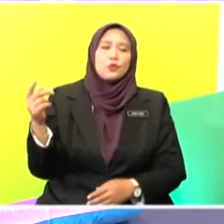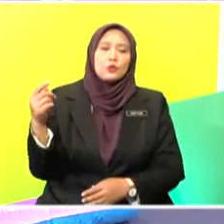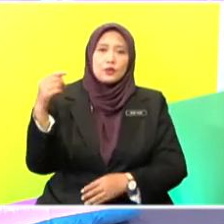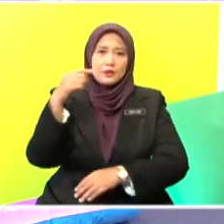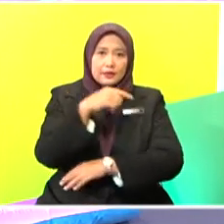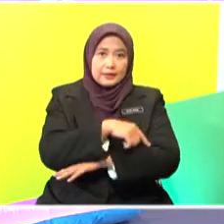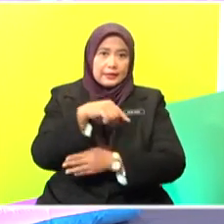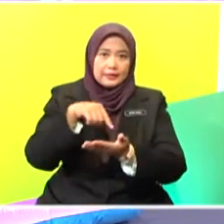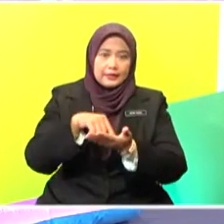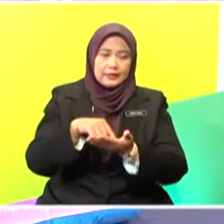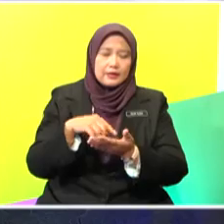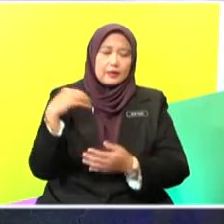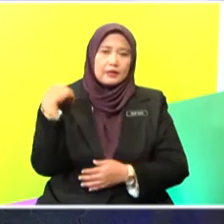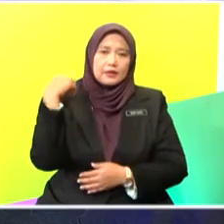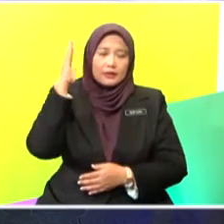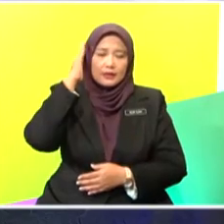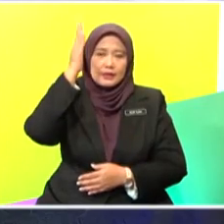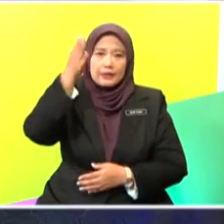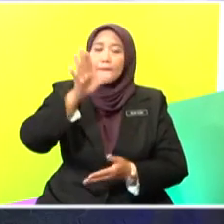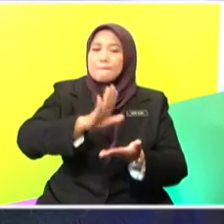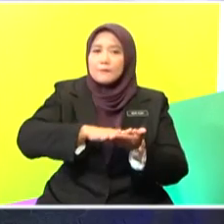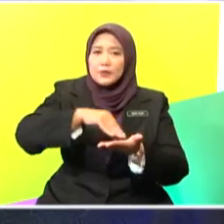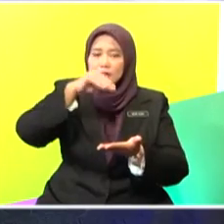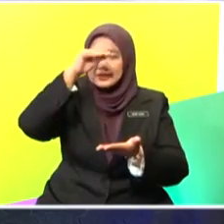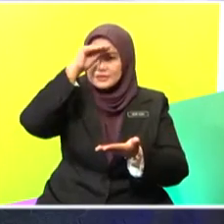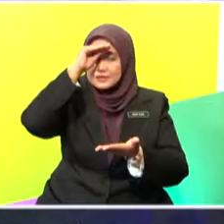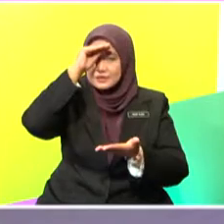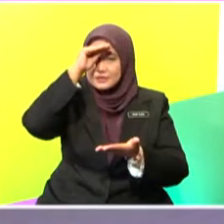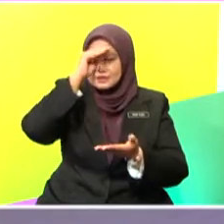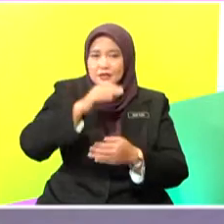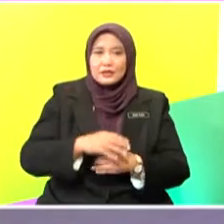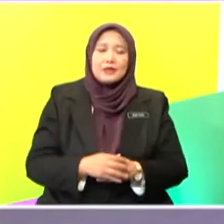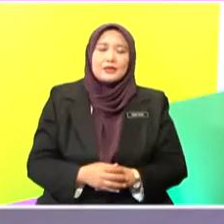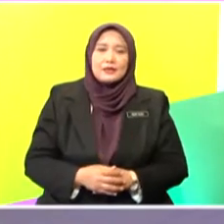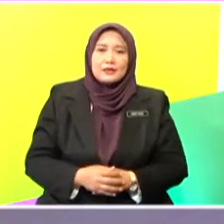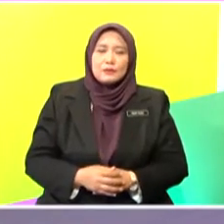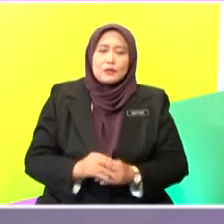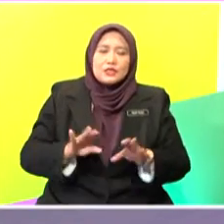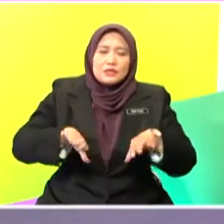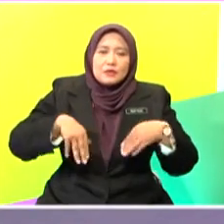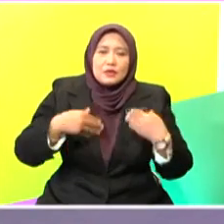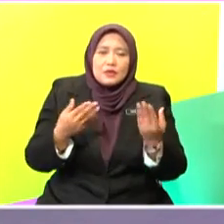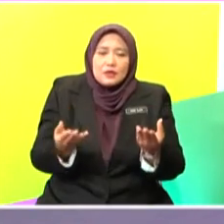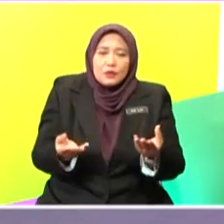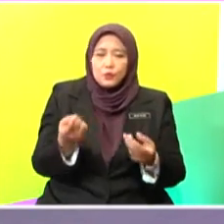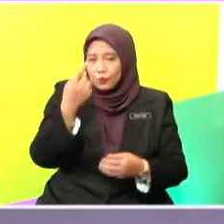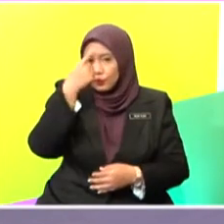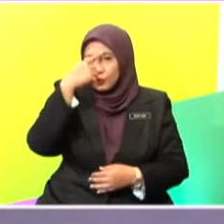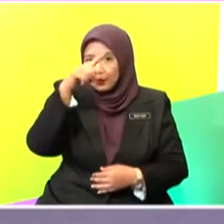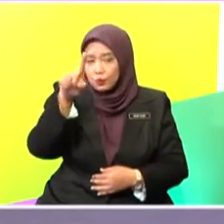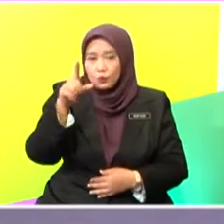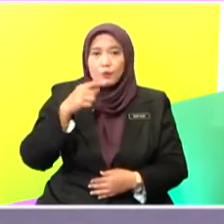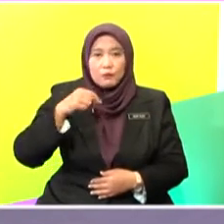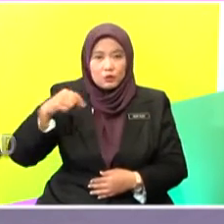ya Cikgu Zainab? Okey, segmen kali ini Cikgu nak ajar Hakim macam mana nak menulis, kan?